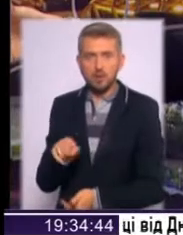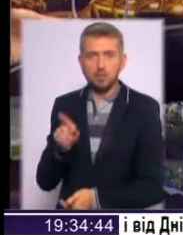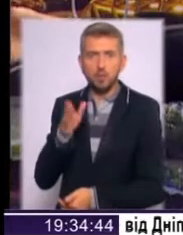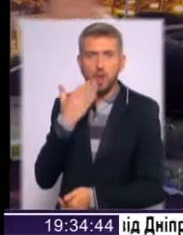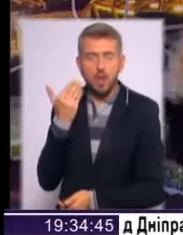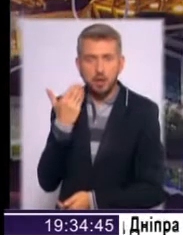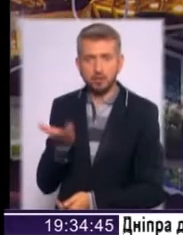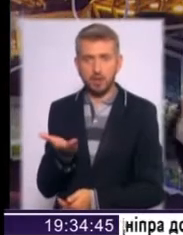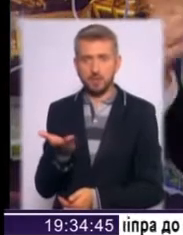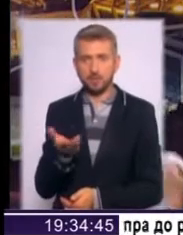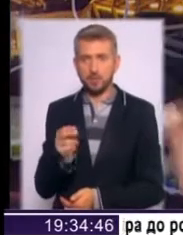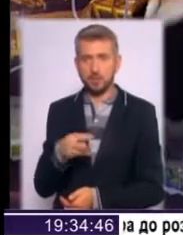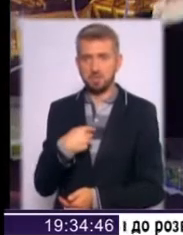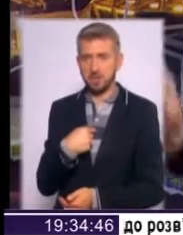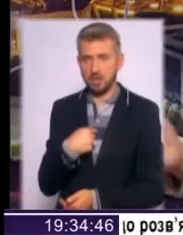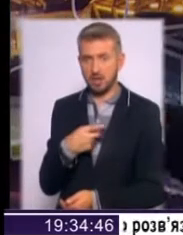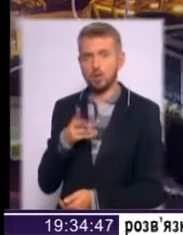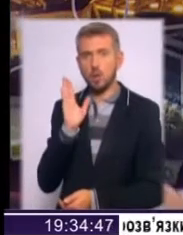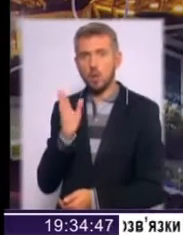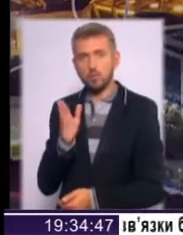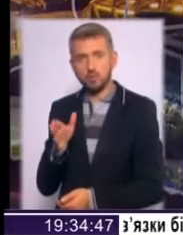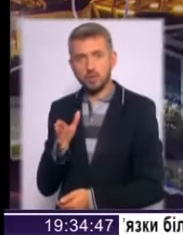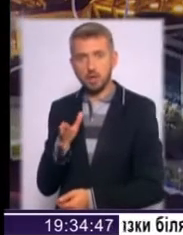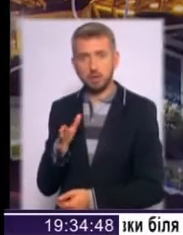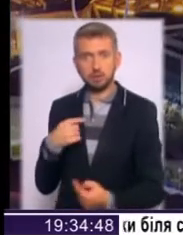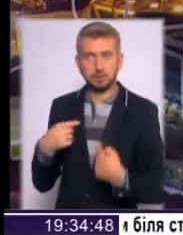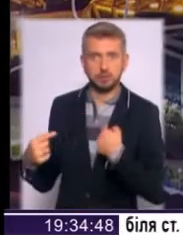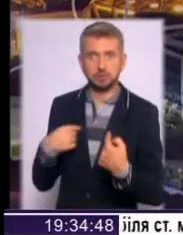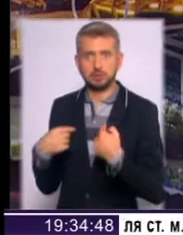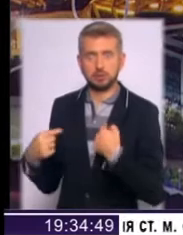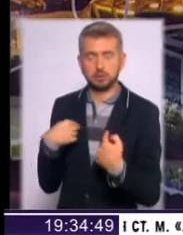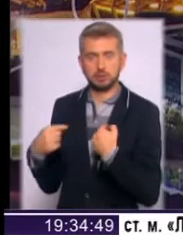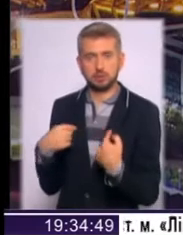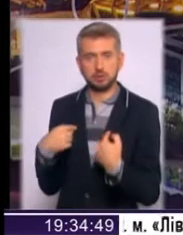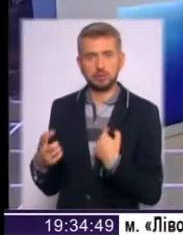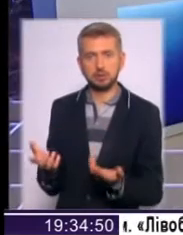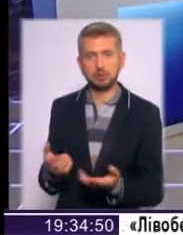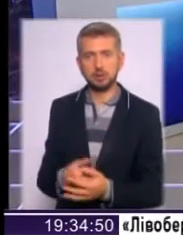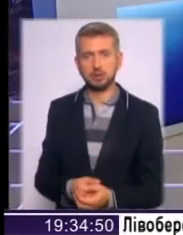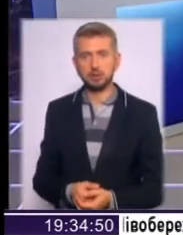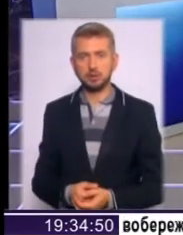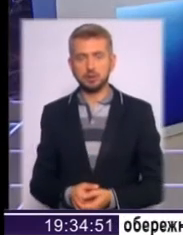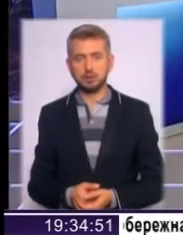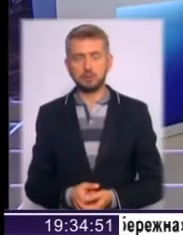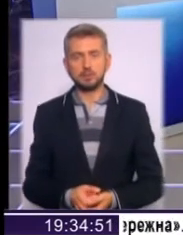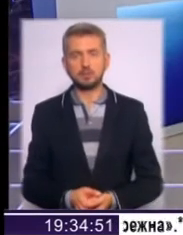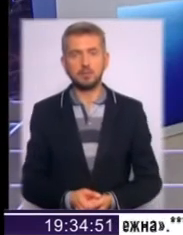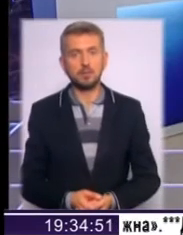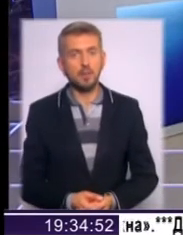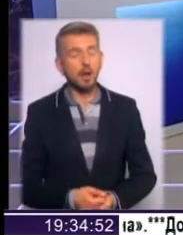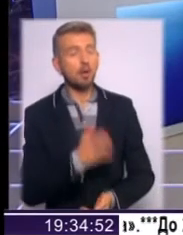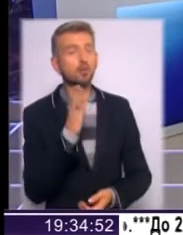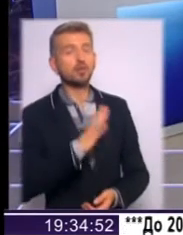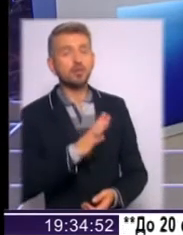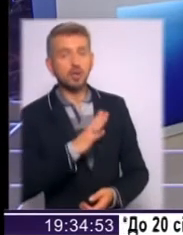легше подекуди, да, ніж мені, який буде нурвати і будеш якось робити більш краще, ніж ти, правда? Будеш